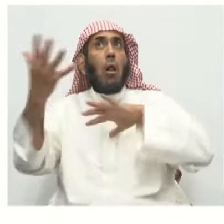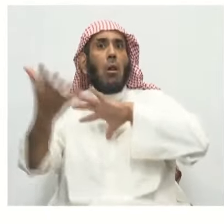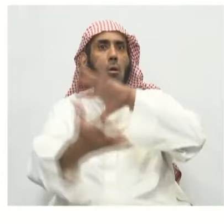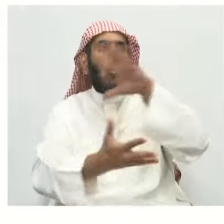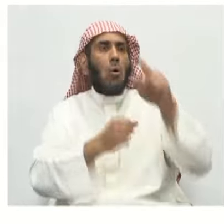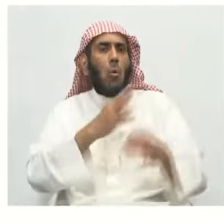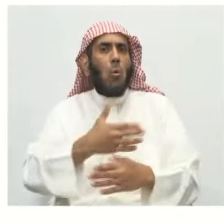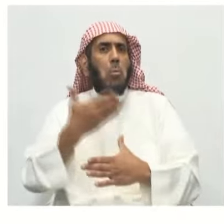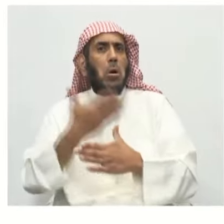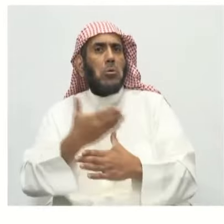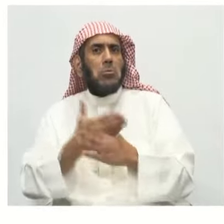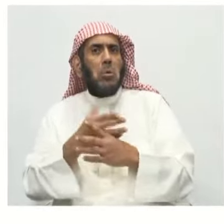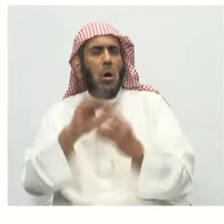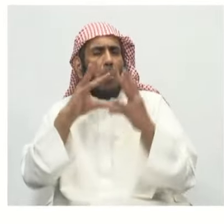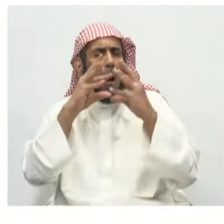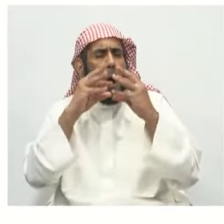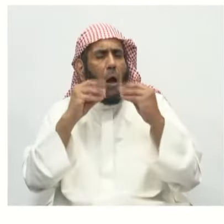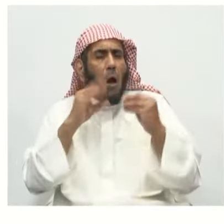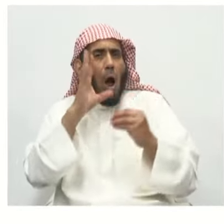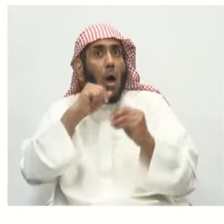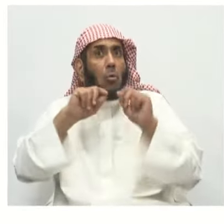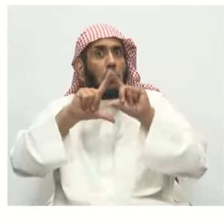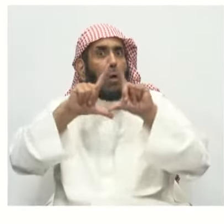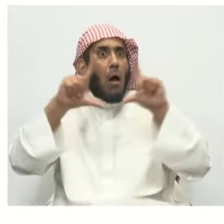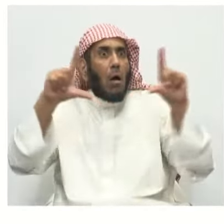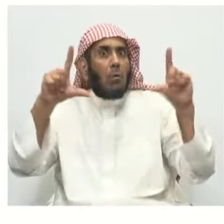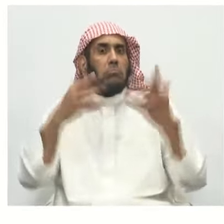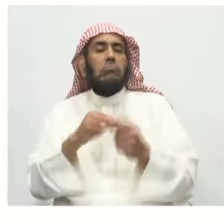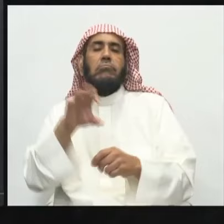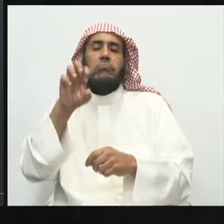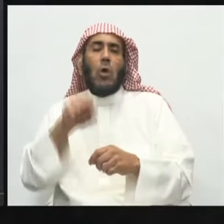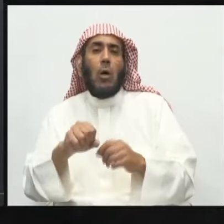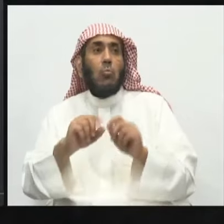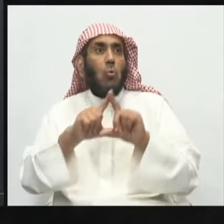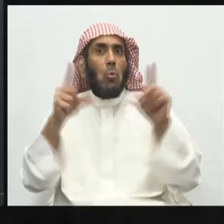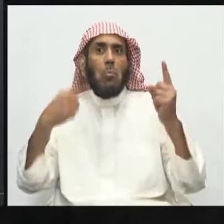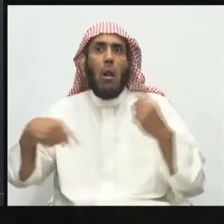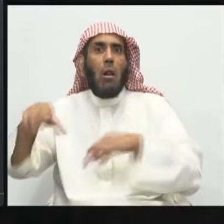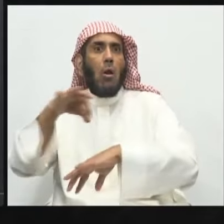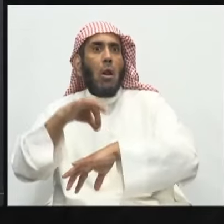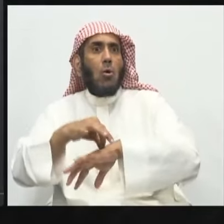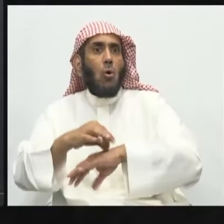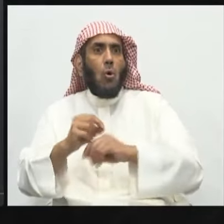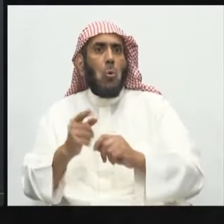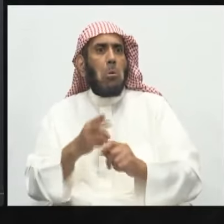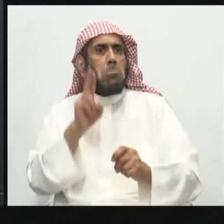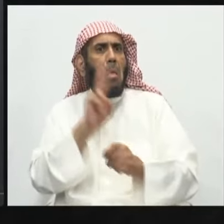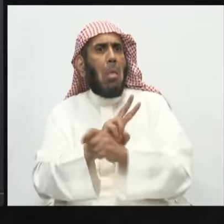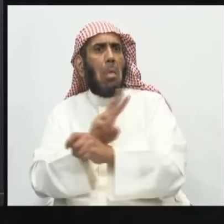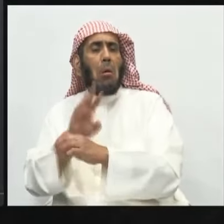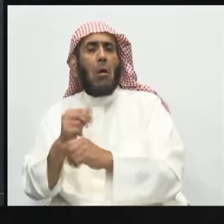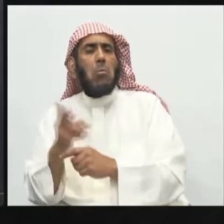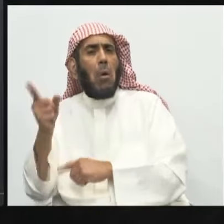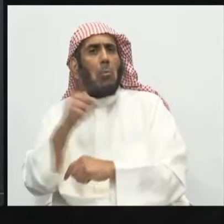باسباب خفيه غير ظاهره نعم يظهرون هذا ويدعونه